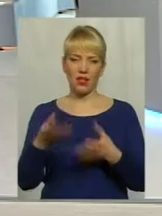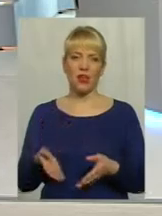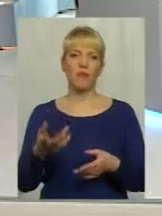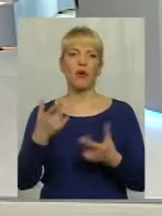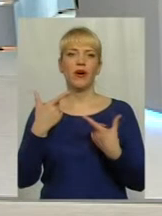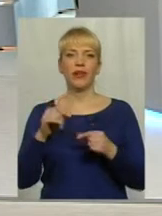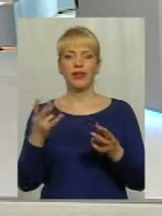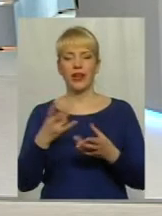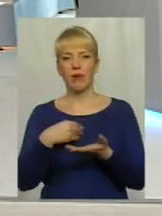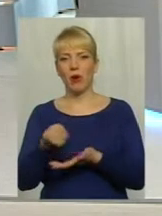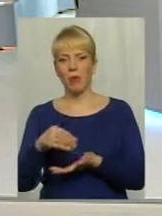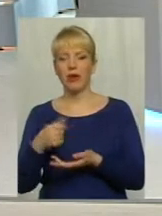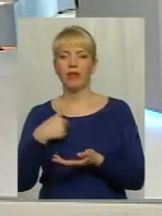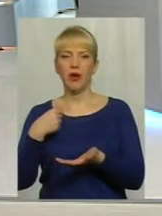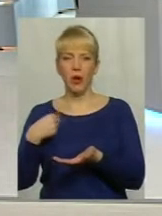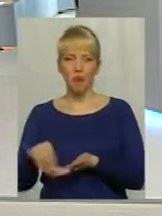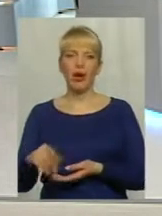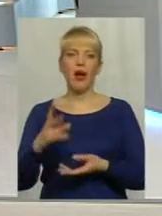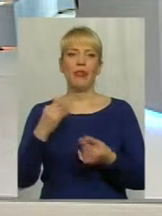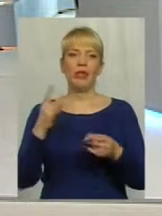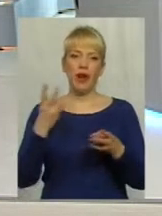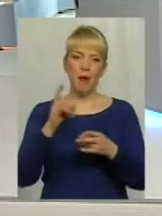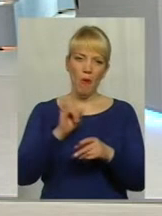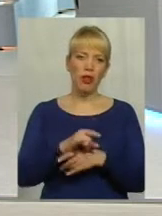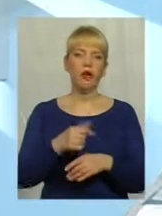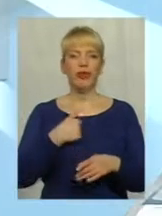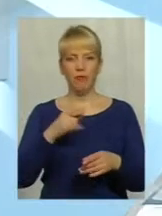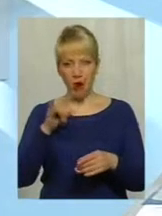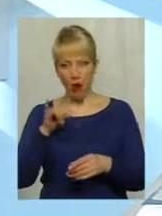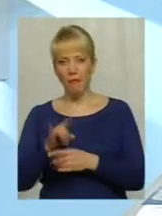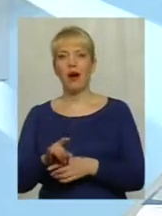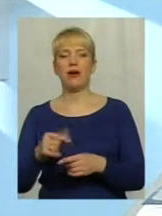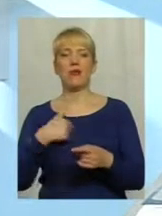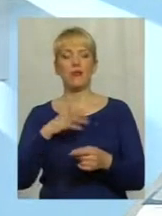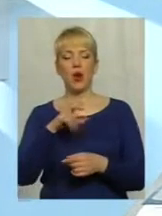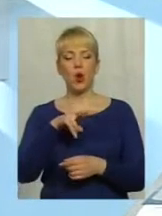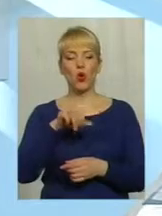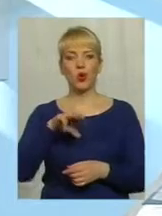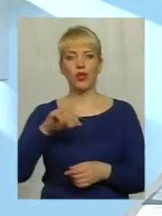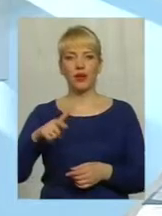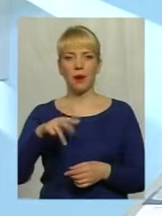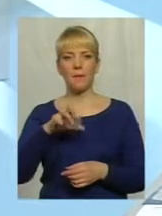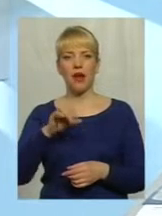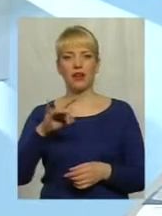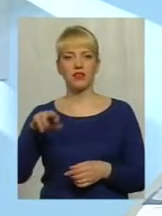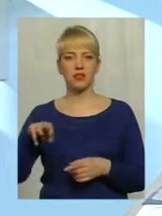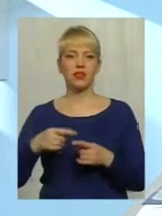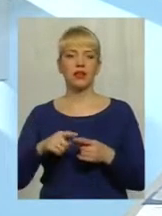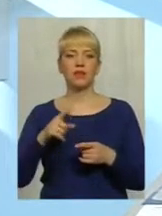ми купляємо, де треба обманути, ми обманюємо. А Мартін Лютер і свого часу вже